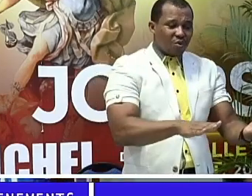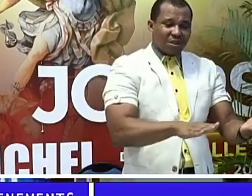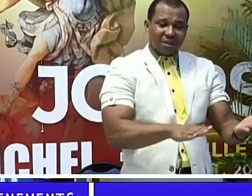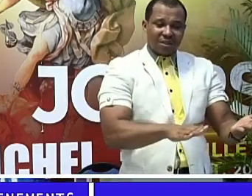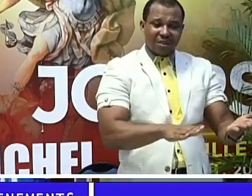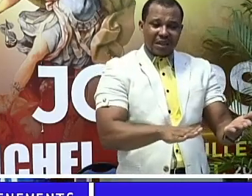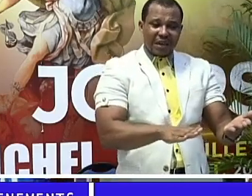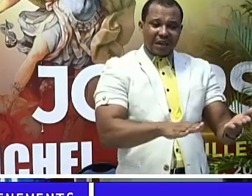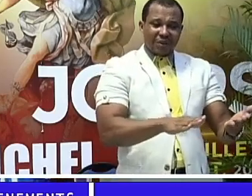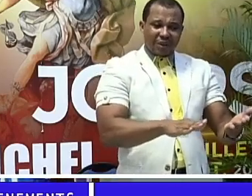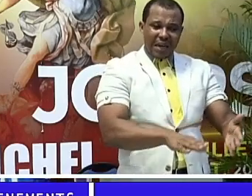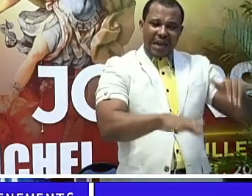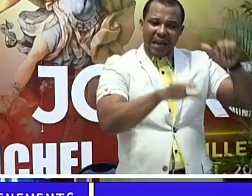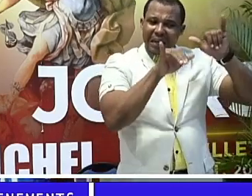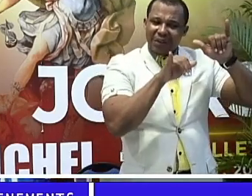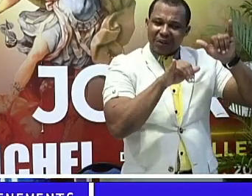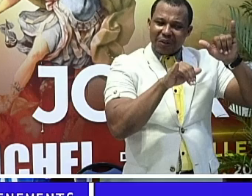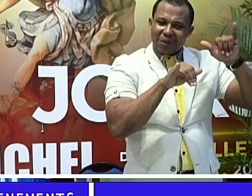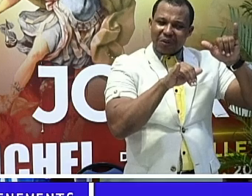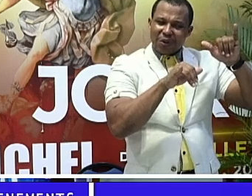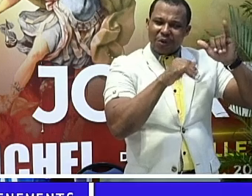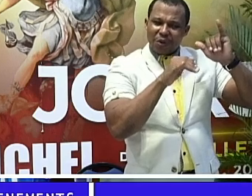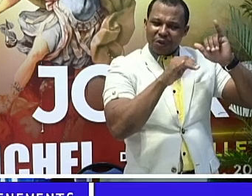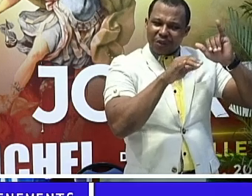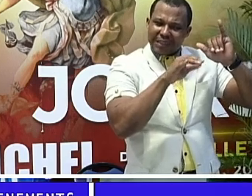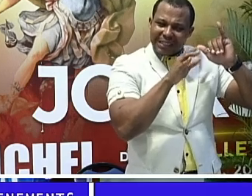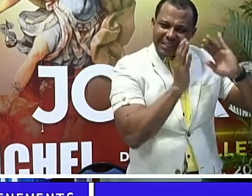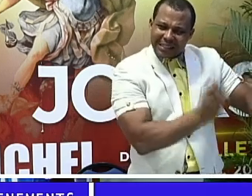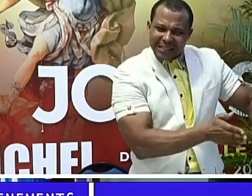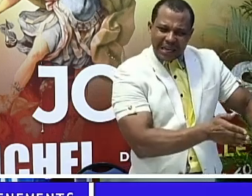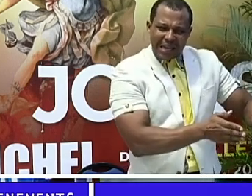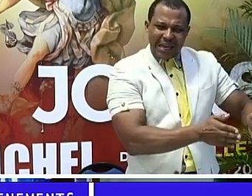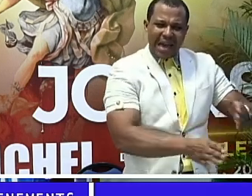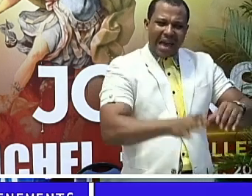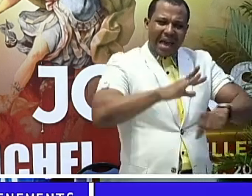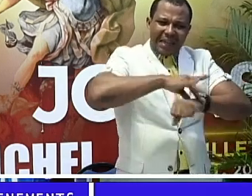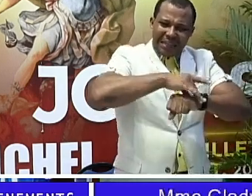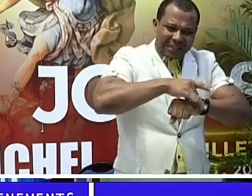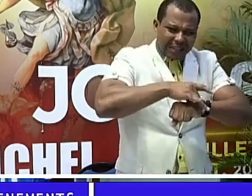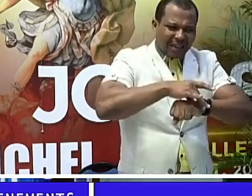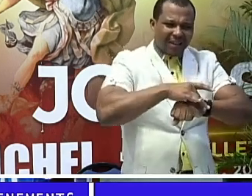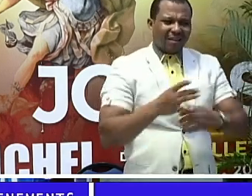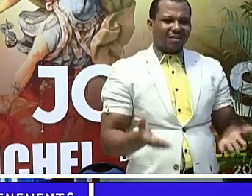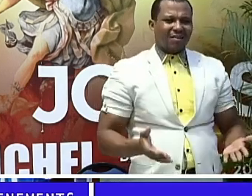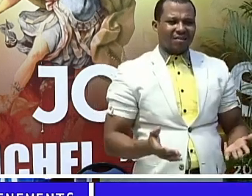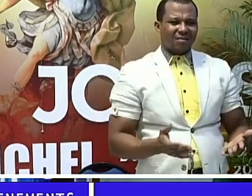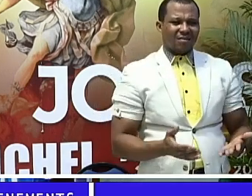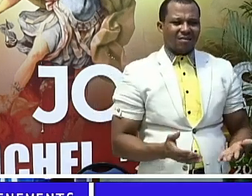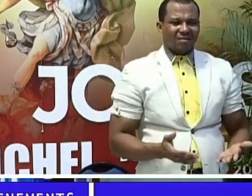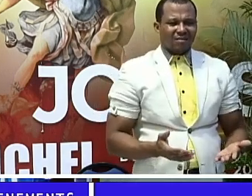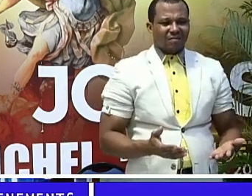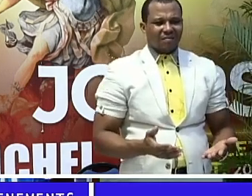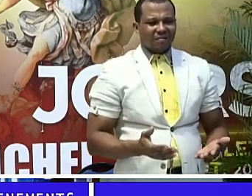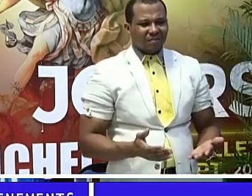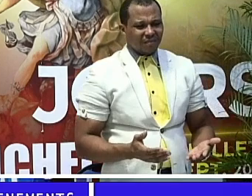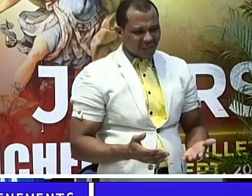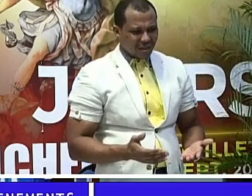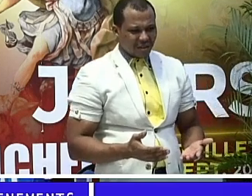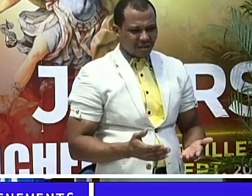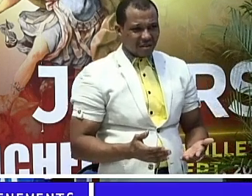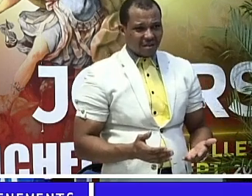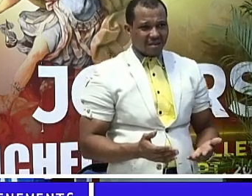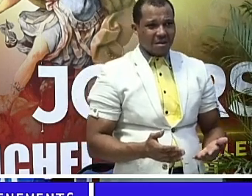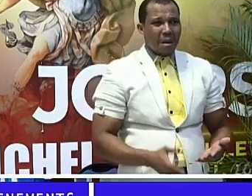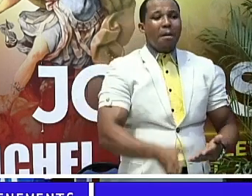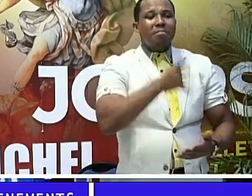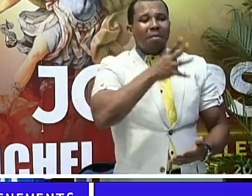oui. Yo quitte même 10 guildes pour nègre, trois petits garçons, papa de gen. Quitte n'importe 10 guildes, n'importe 40, 40 terre,